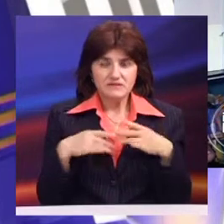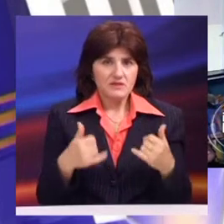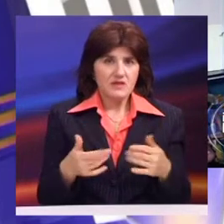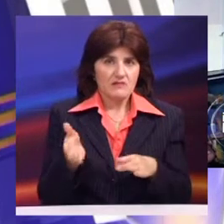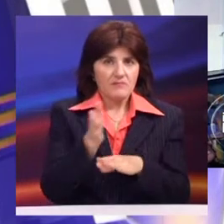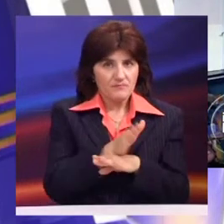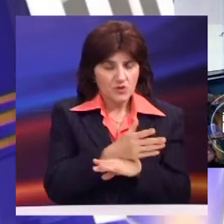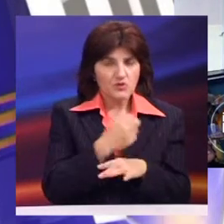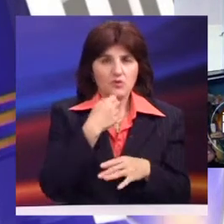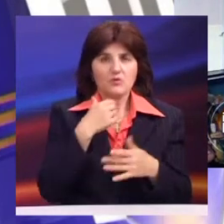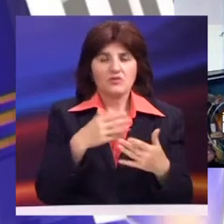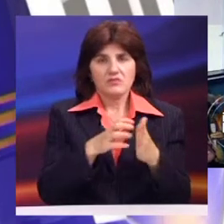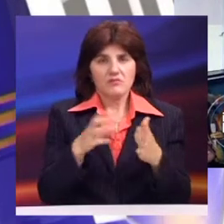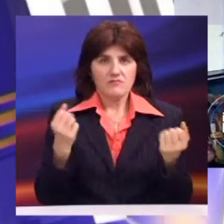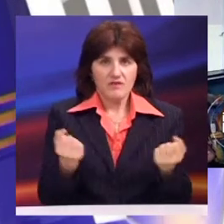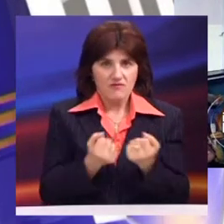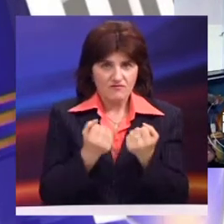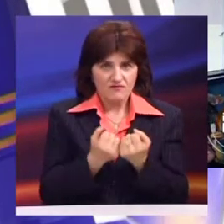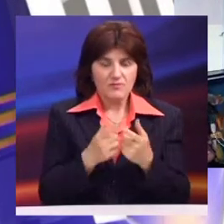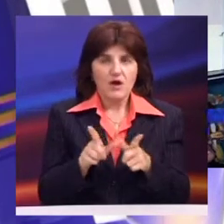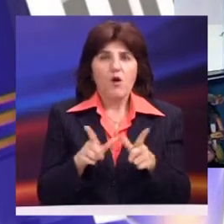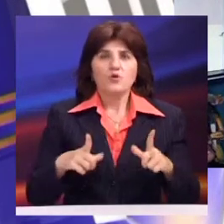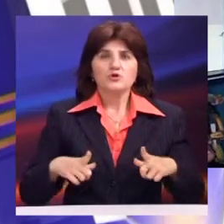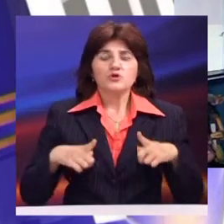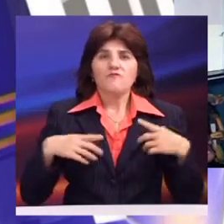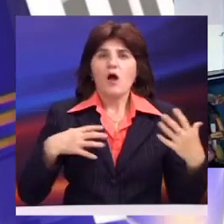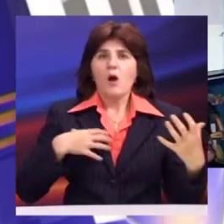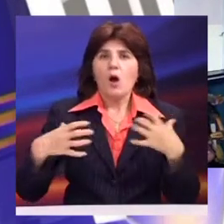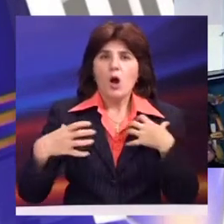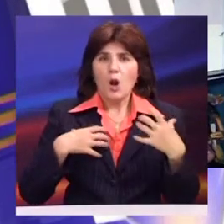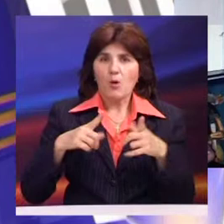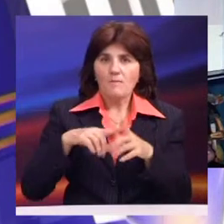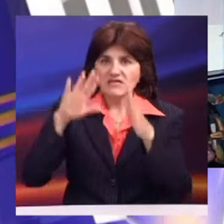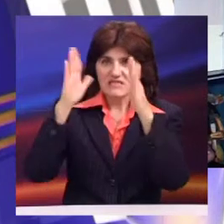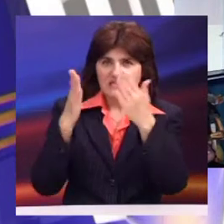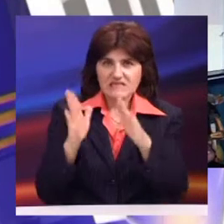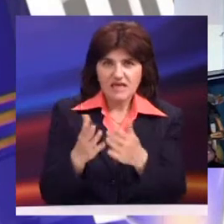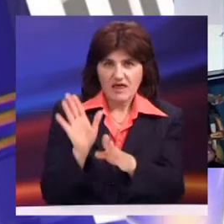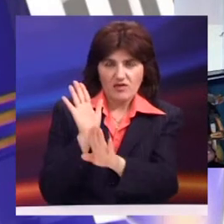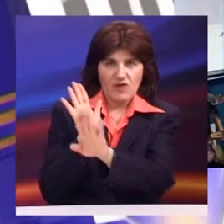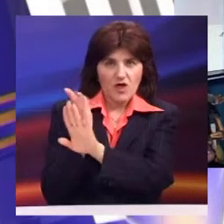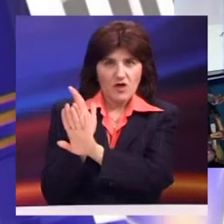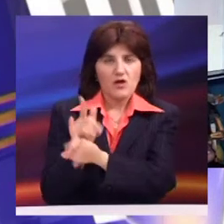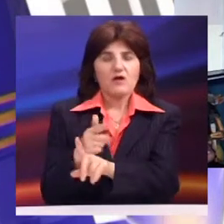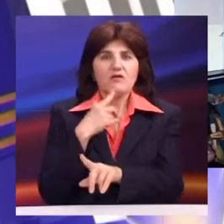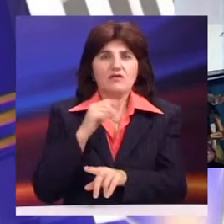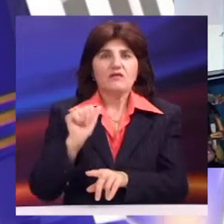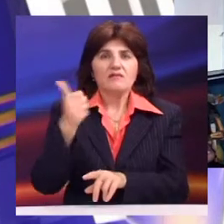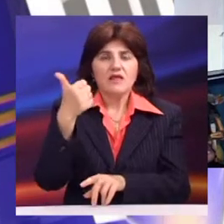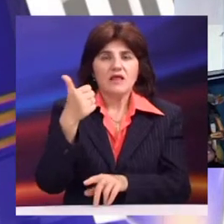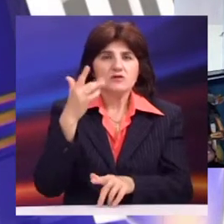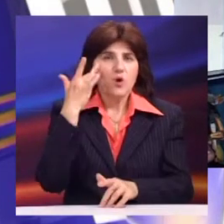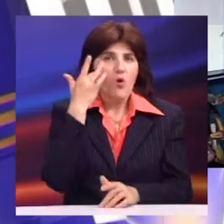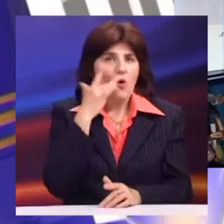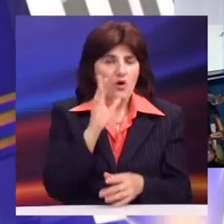sad smo i završili. Kombinacija je žive glume i senki. Predstavu čine